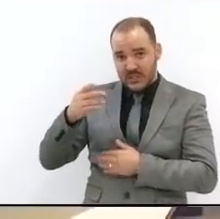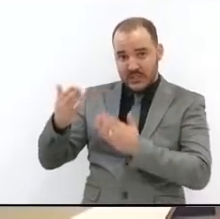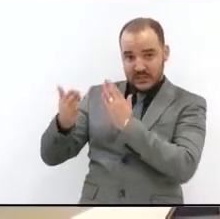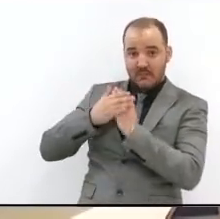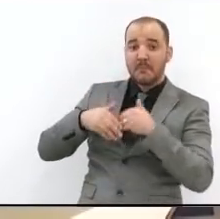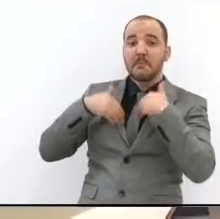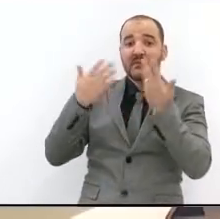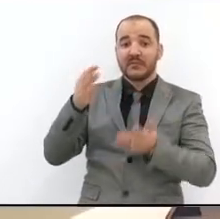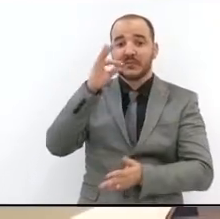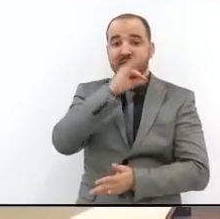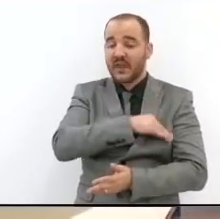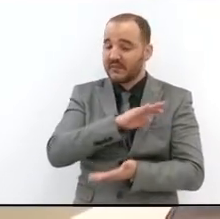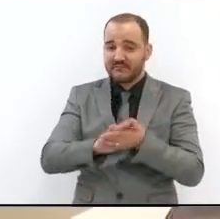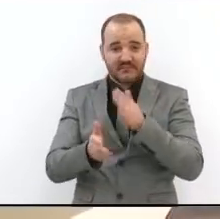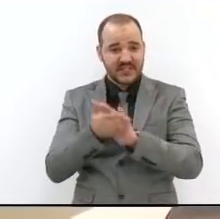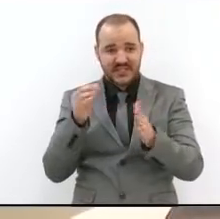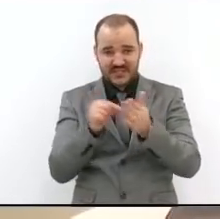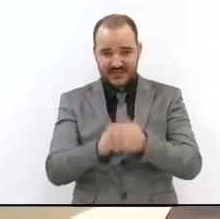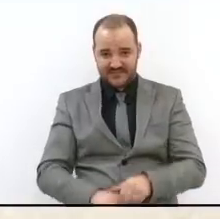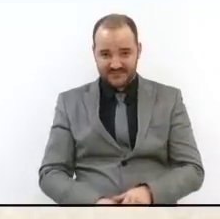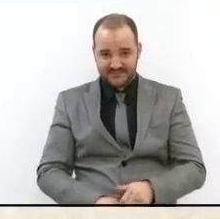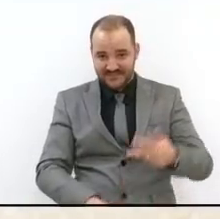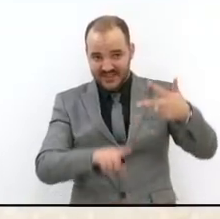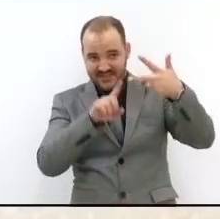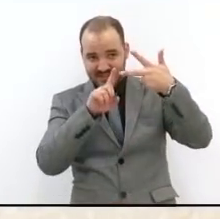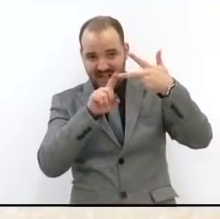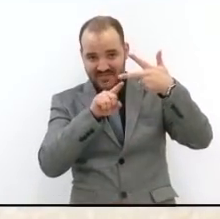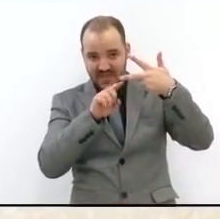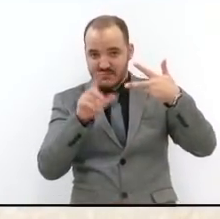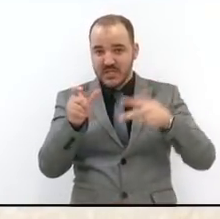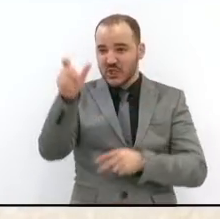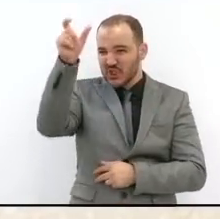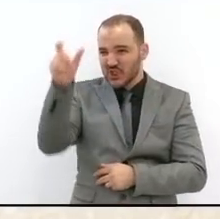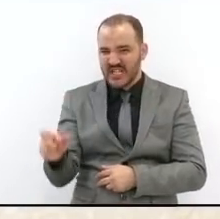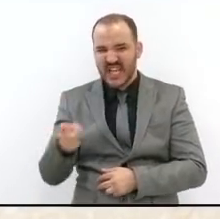العبارة الثالثة تقول: الكافر يعبد